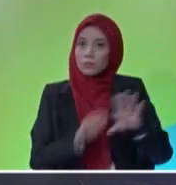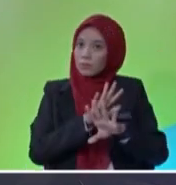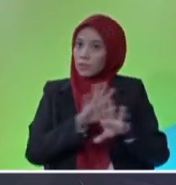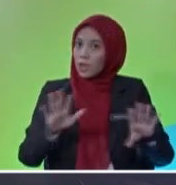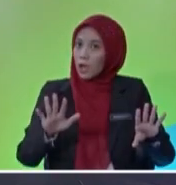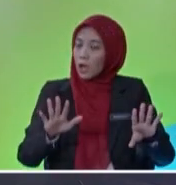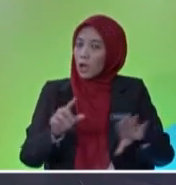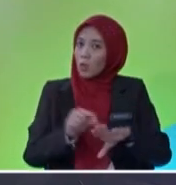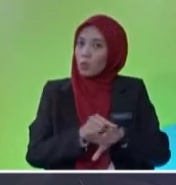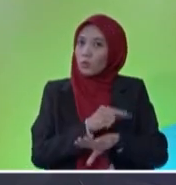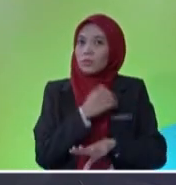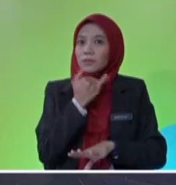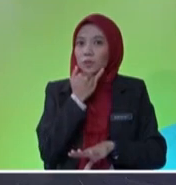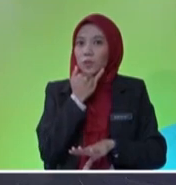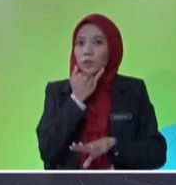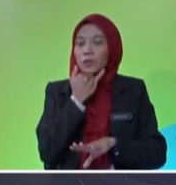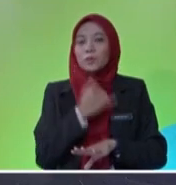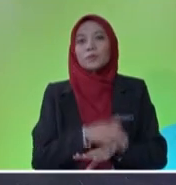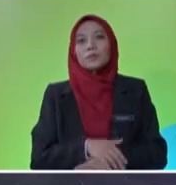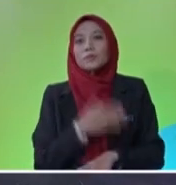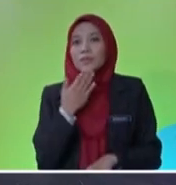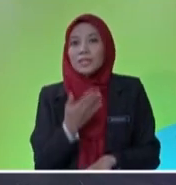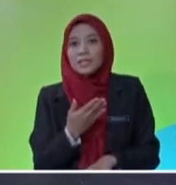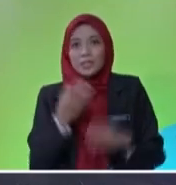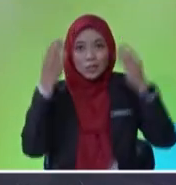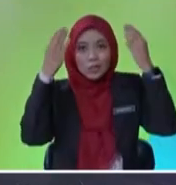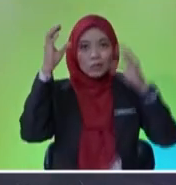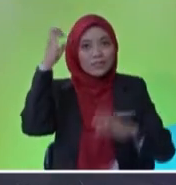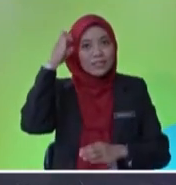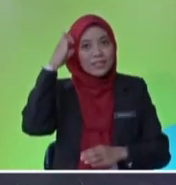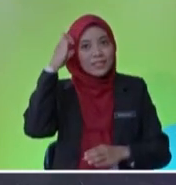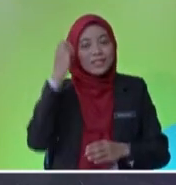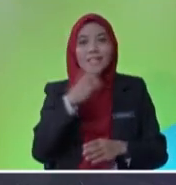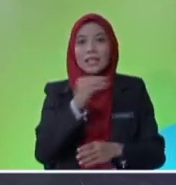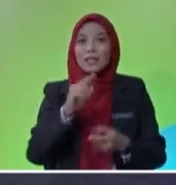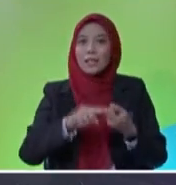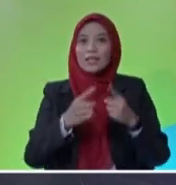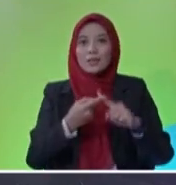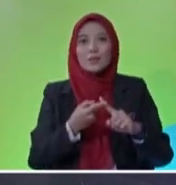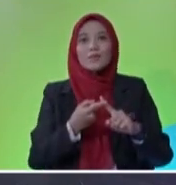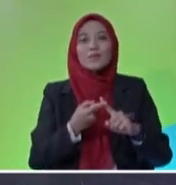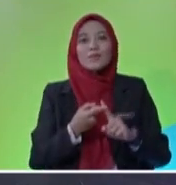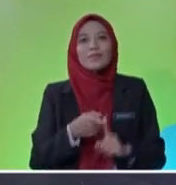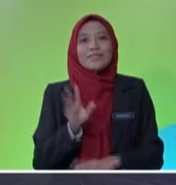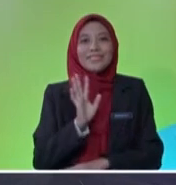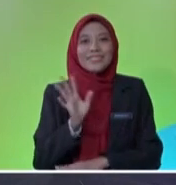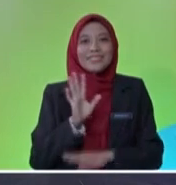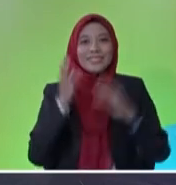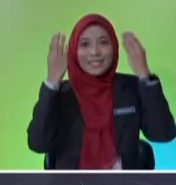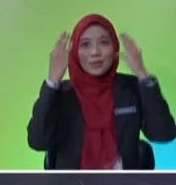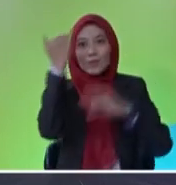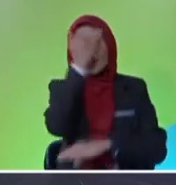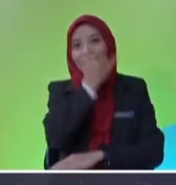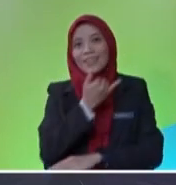sampai tersilap guna cuma kasih bisanya cuma Ketika saya di dalam talian tak lupa juga kepada sekujur base sore kita yaitu cekgu